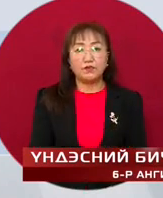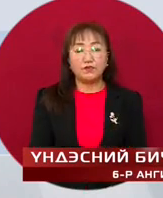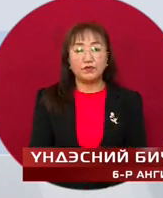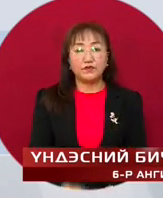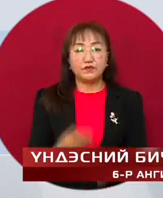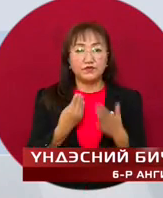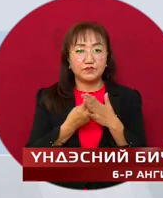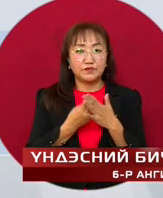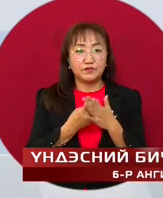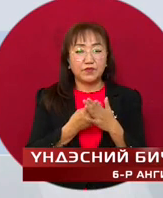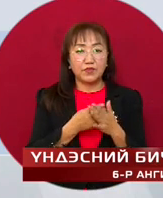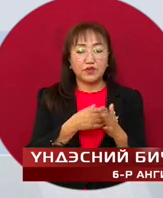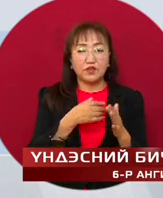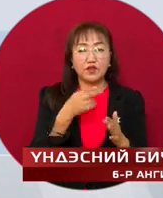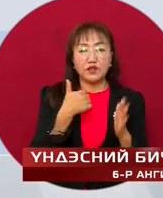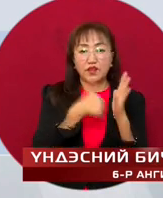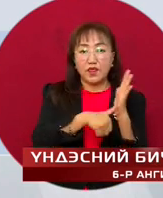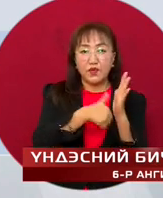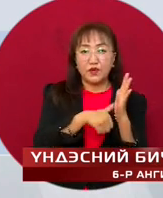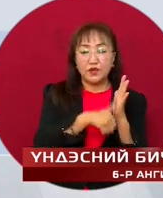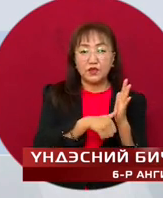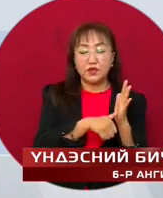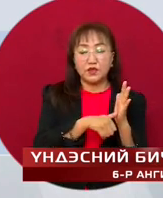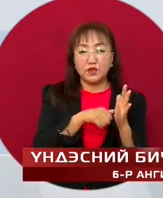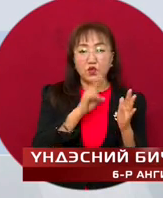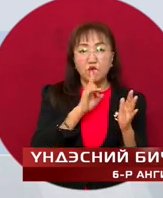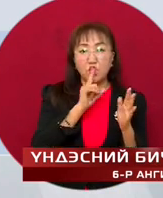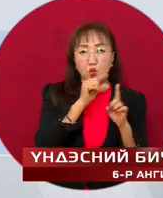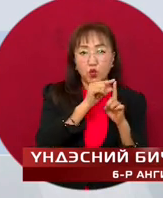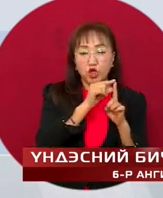жишээ үгэн дэвтэр. За дэвтэр гэдэг үгийн төгсгөлийг анхаараарай.